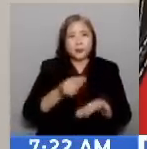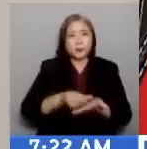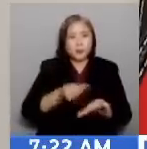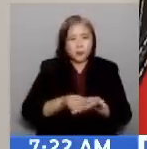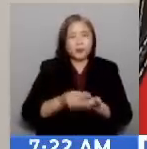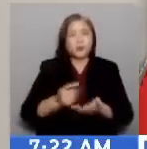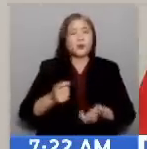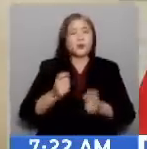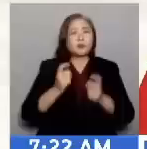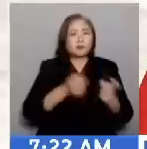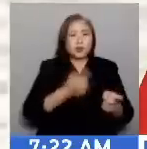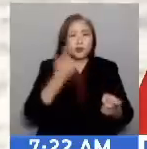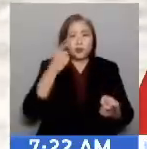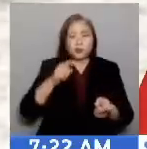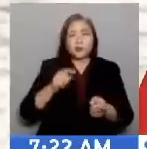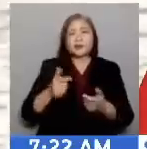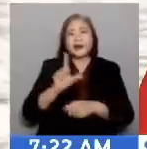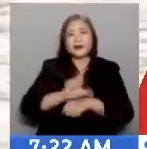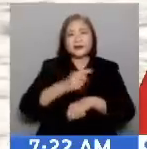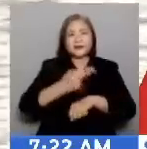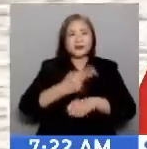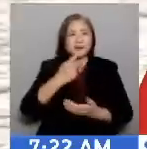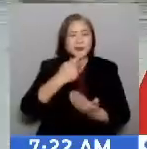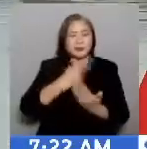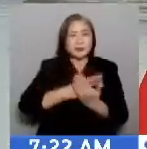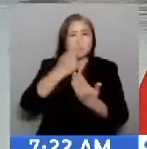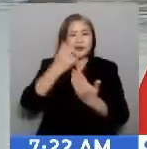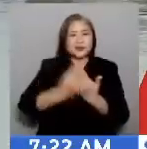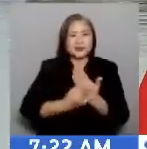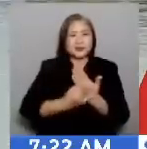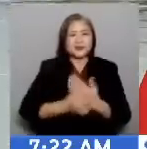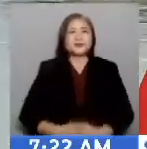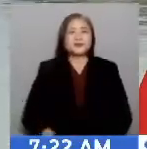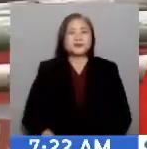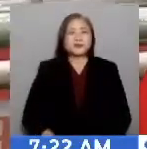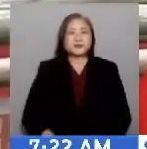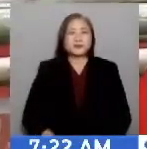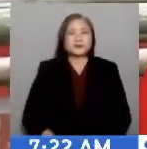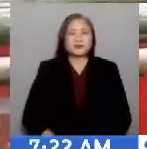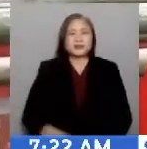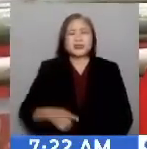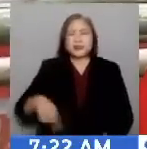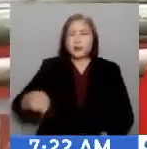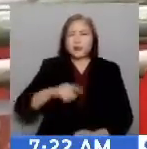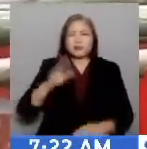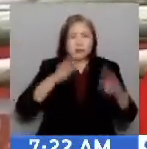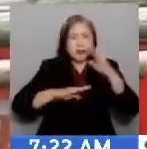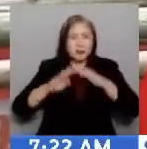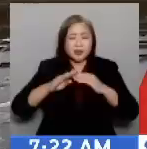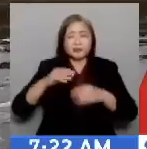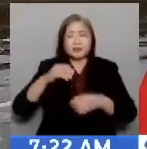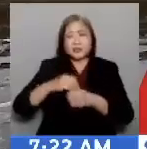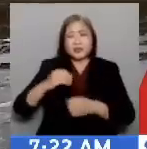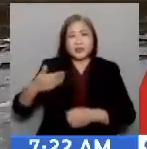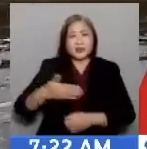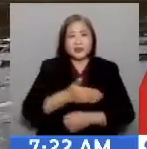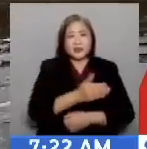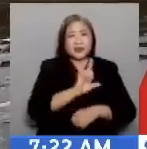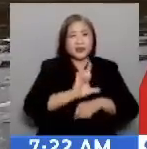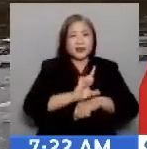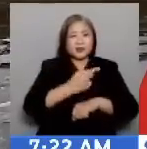mga livelihood projects. Hindi raw maayos ang lahat ng mga isyu ng sektor ng pangisdaan sa isang pitik lang.